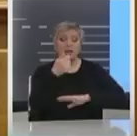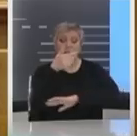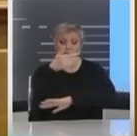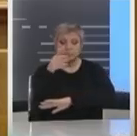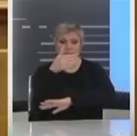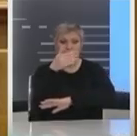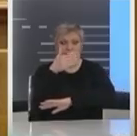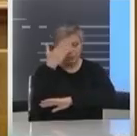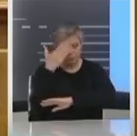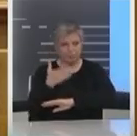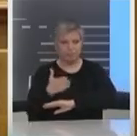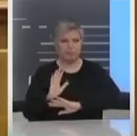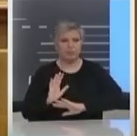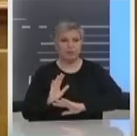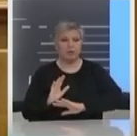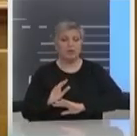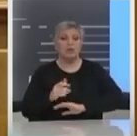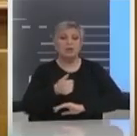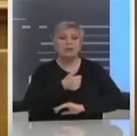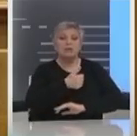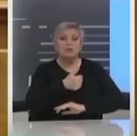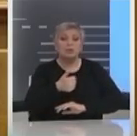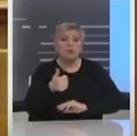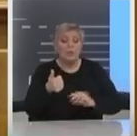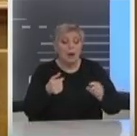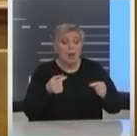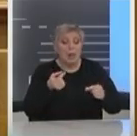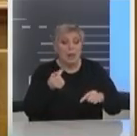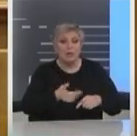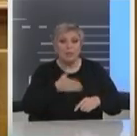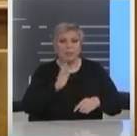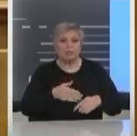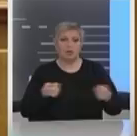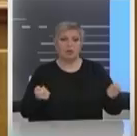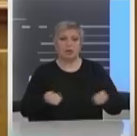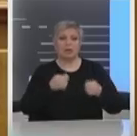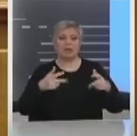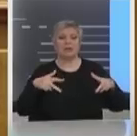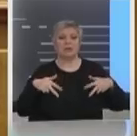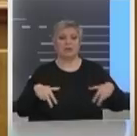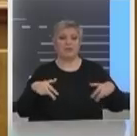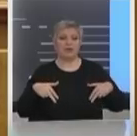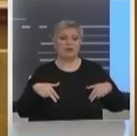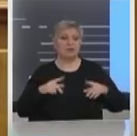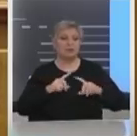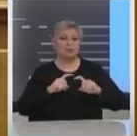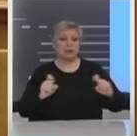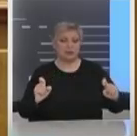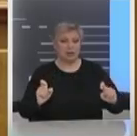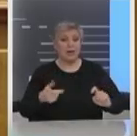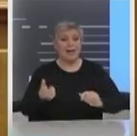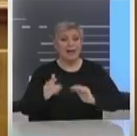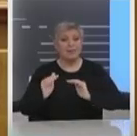επαναλαμβάνω, το ελάχιστο που μπορεί να κάνει η σημερινή κυβέρνηση είναι να προασπίσει το κεκτημένο